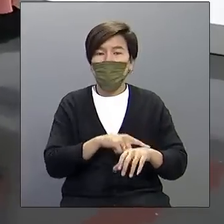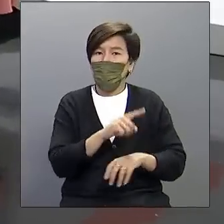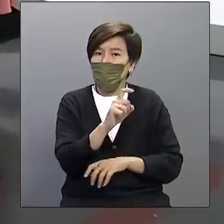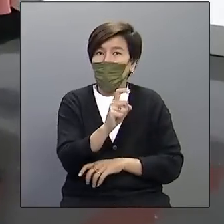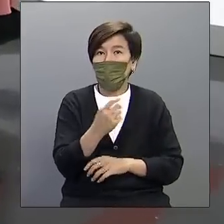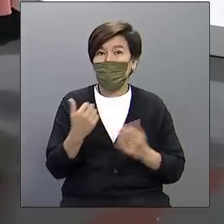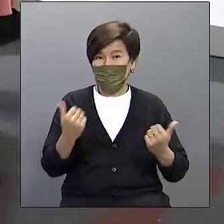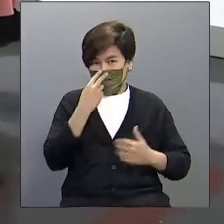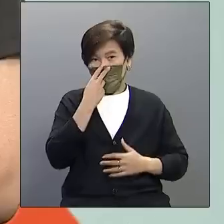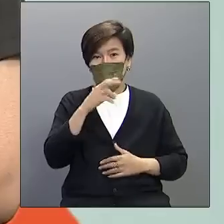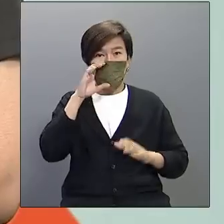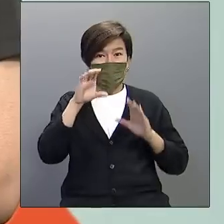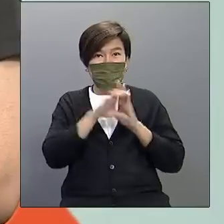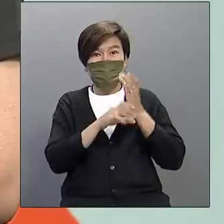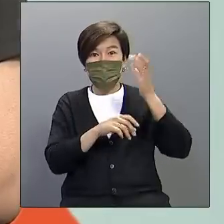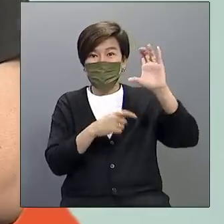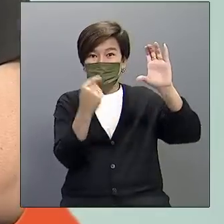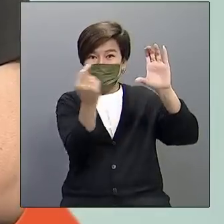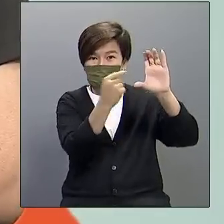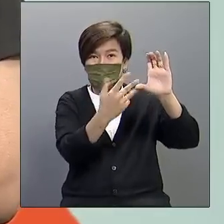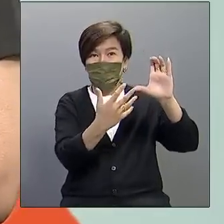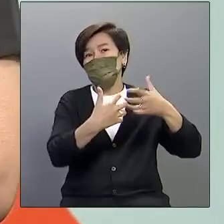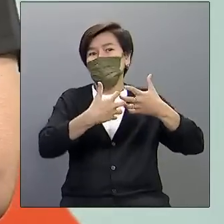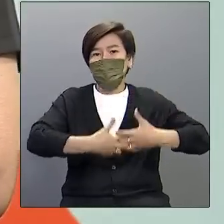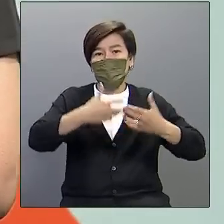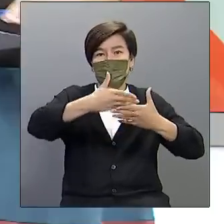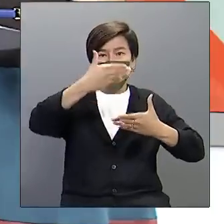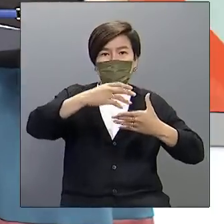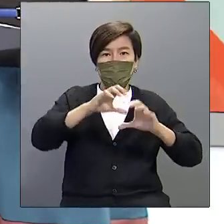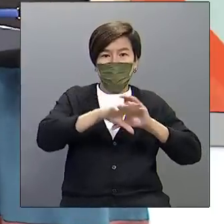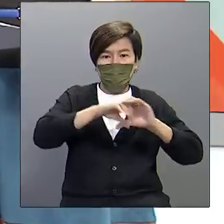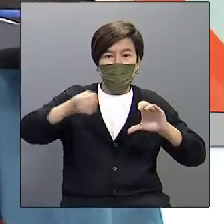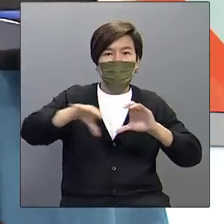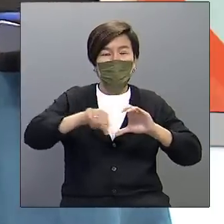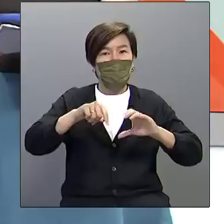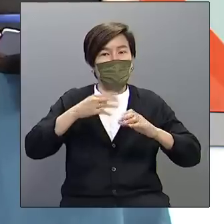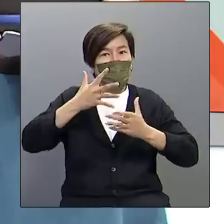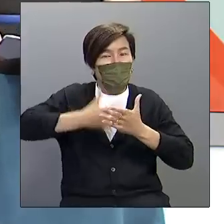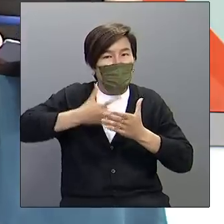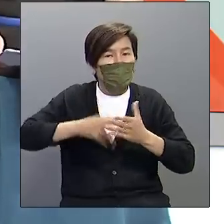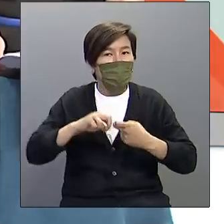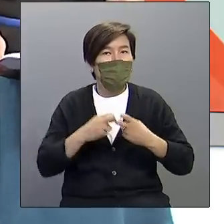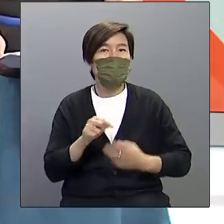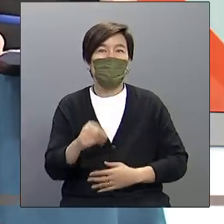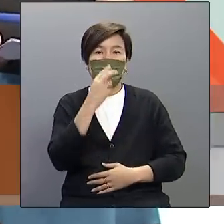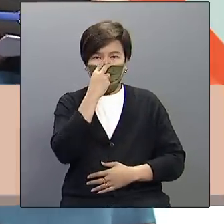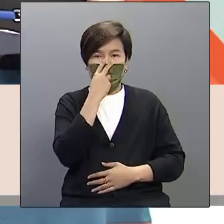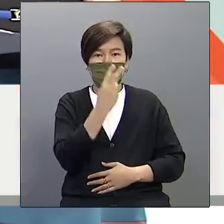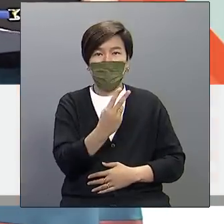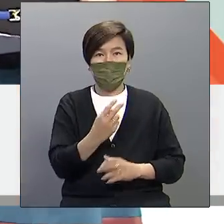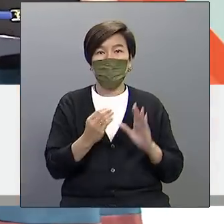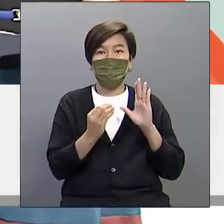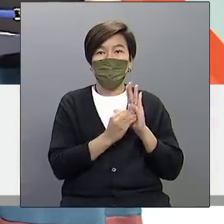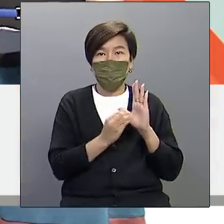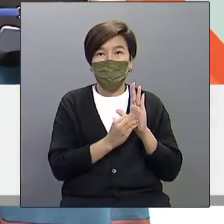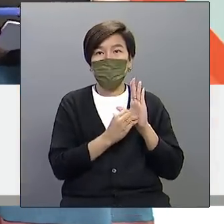ช่ายใหเหนภาพเลยว่าแต่ละพ้นที่สถานิสูพน วิกฤต์แค่ไหนลองมาชมกันเพราสถานรการณกรงเทพ มห